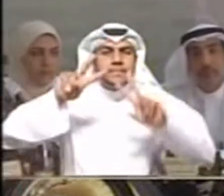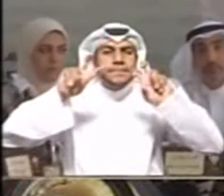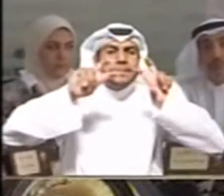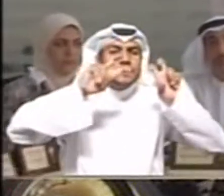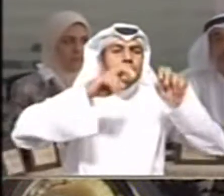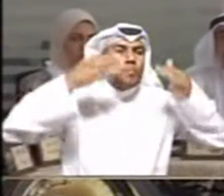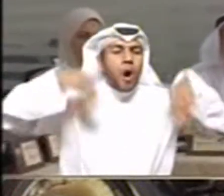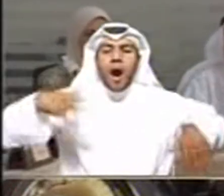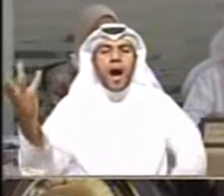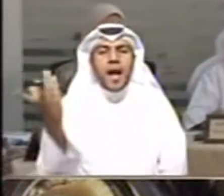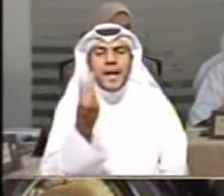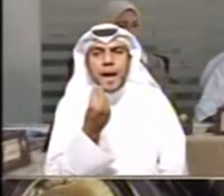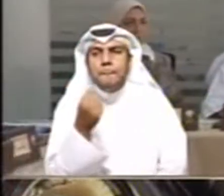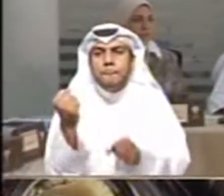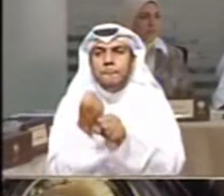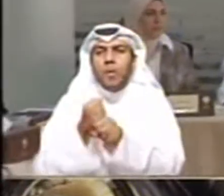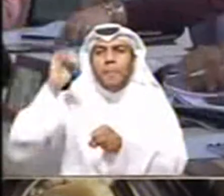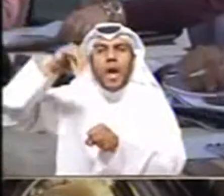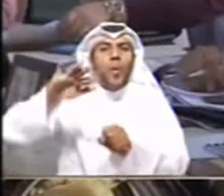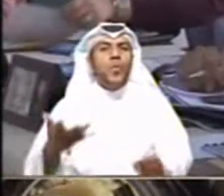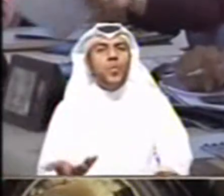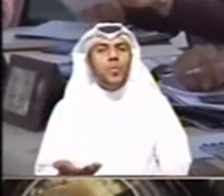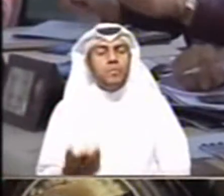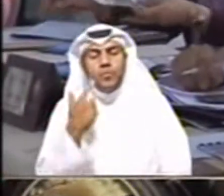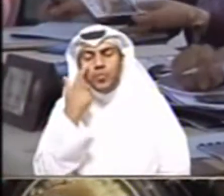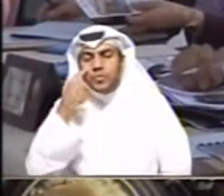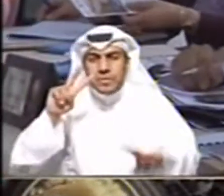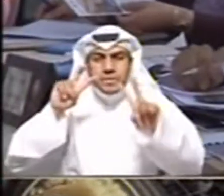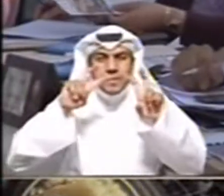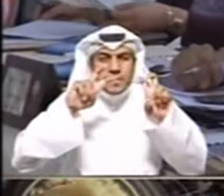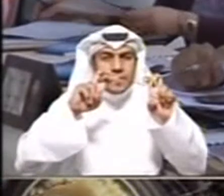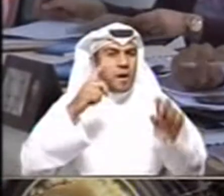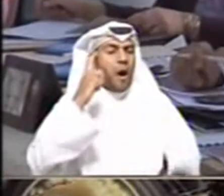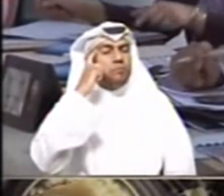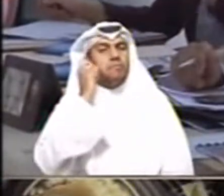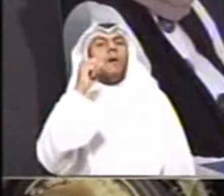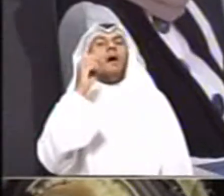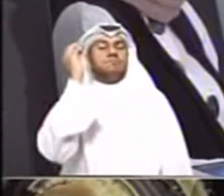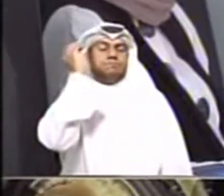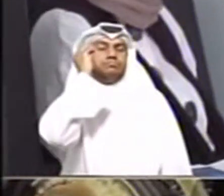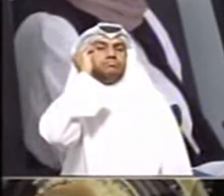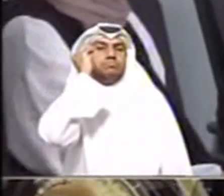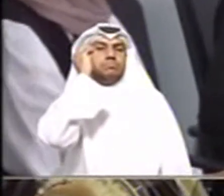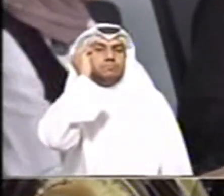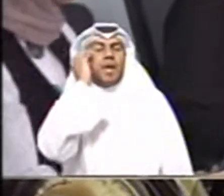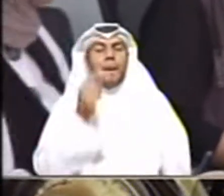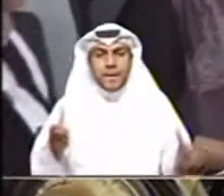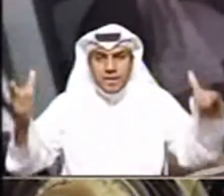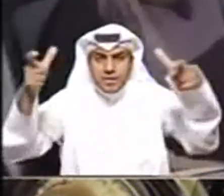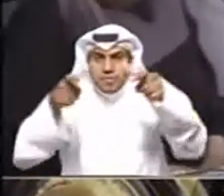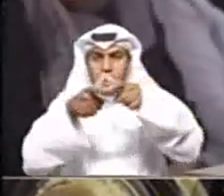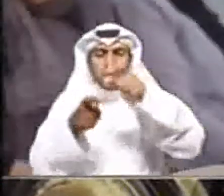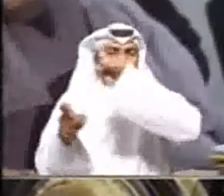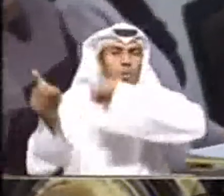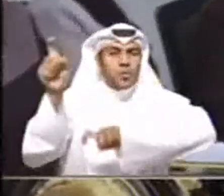اللامحدود ورغبتها اللامحدودة في توظيف هؤلاء المعاقين، رغبة القطاع ومؤسسات المجتمع المدني والقطاع الخاص في مساندة